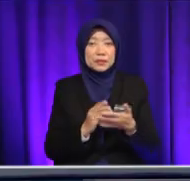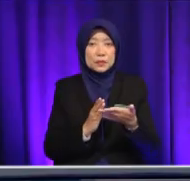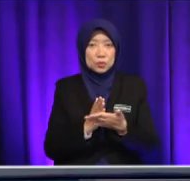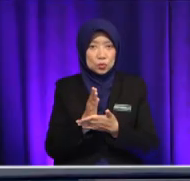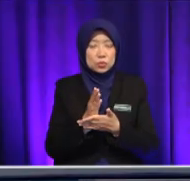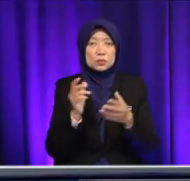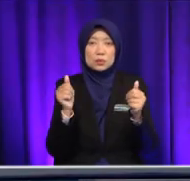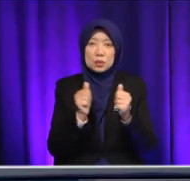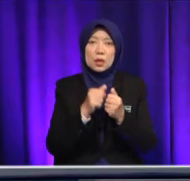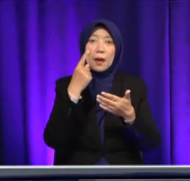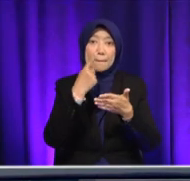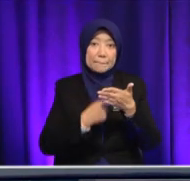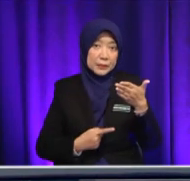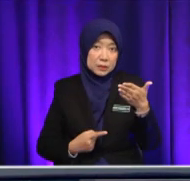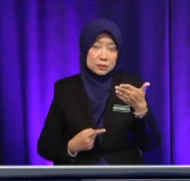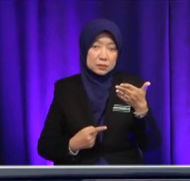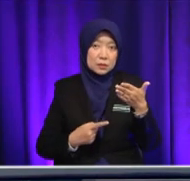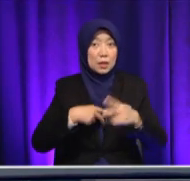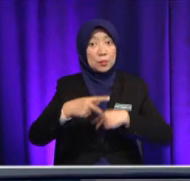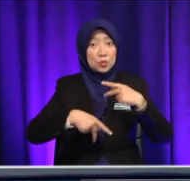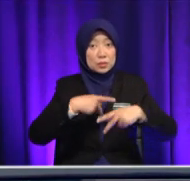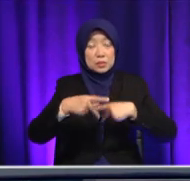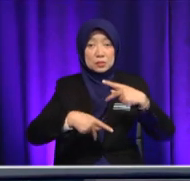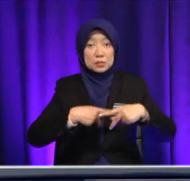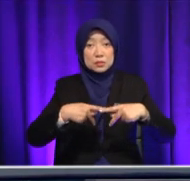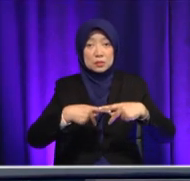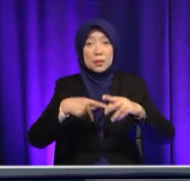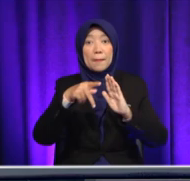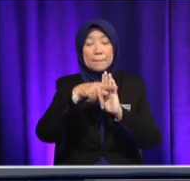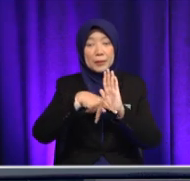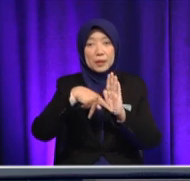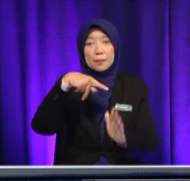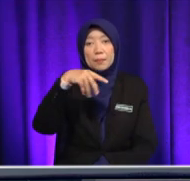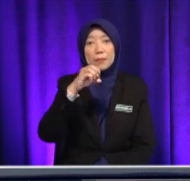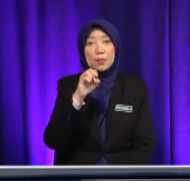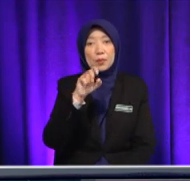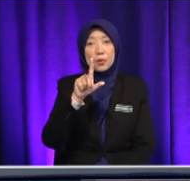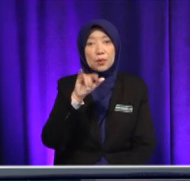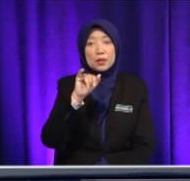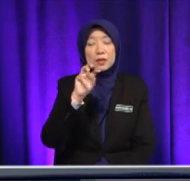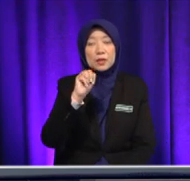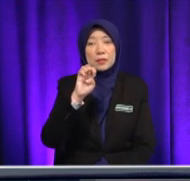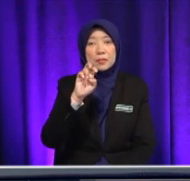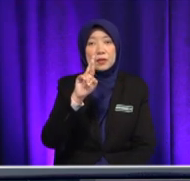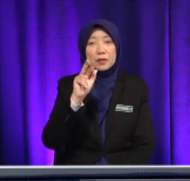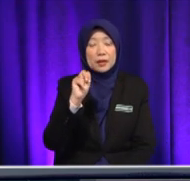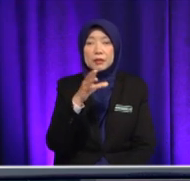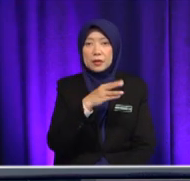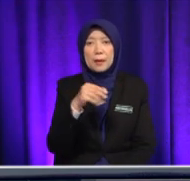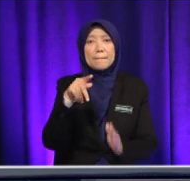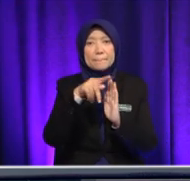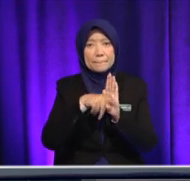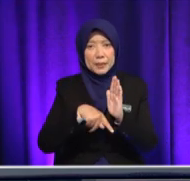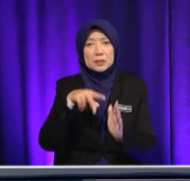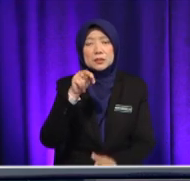apakah yang dikatakan sebagai proses pempolimeran dan penyah pempolimeran. Okey, cikgu.